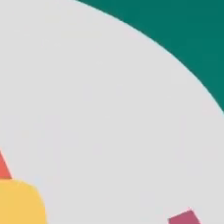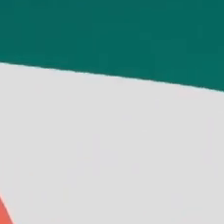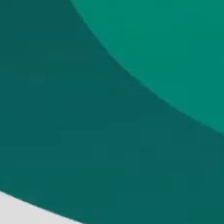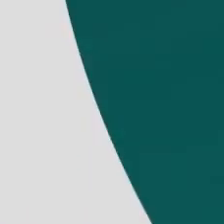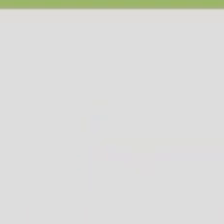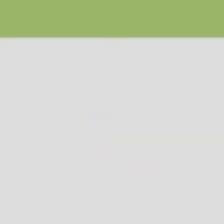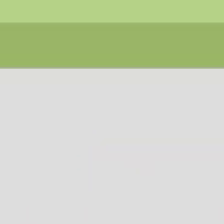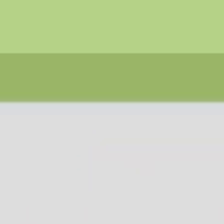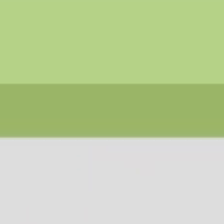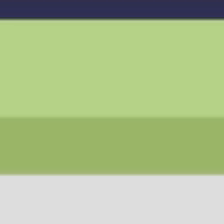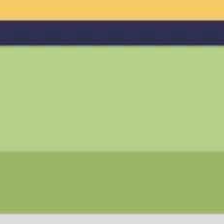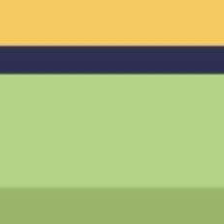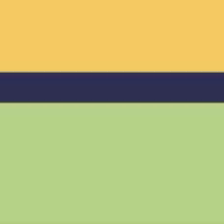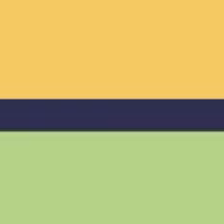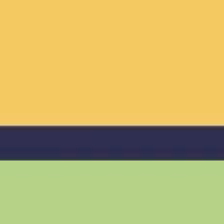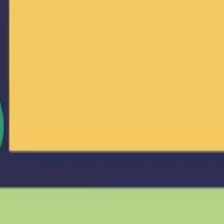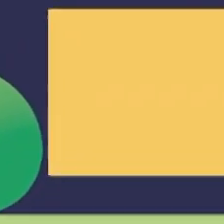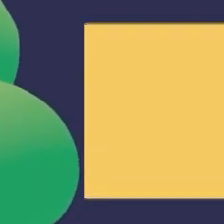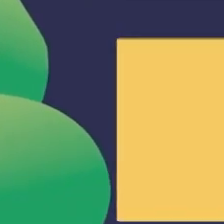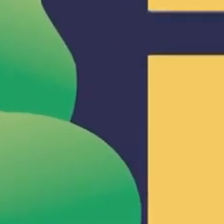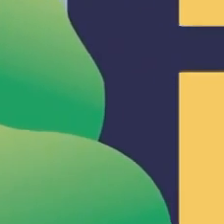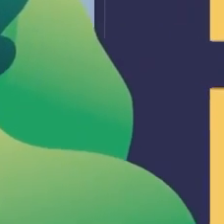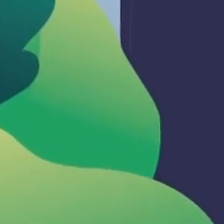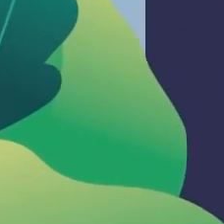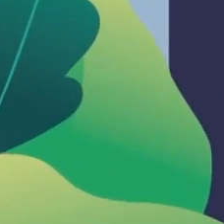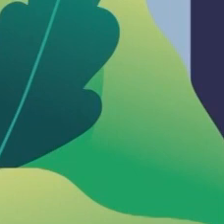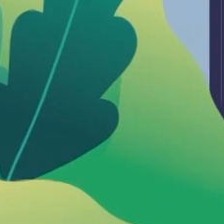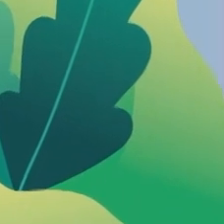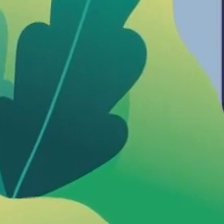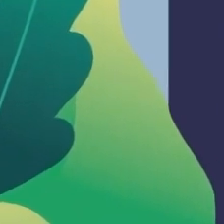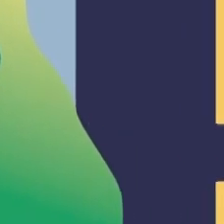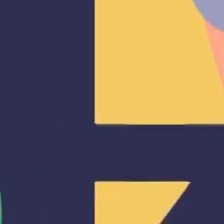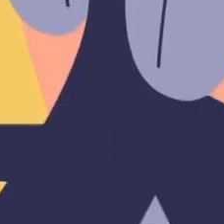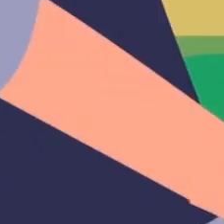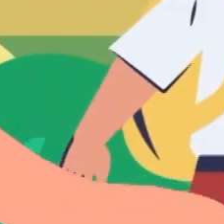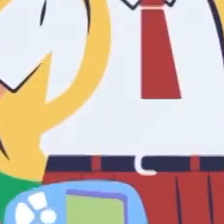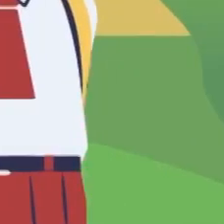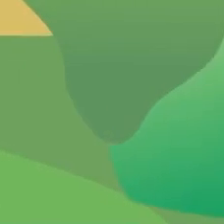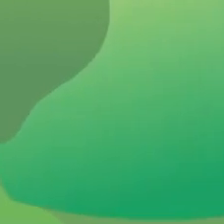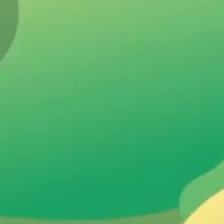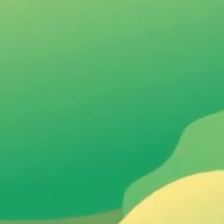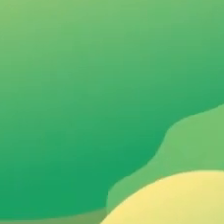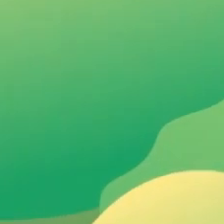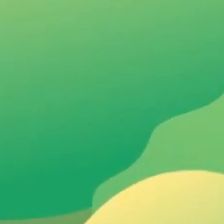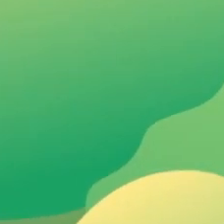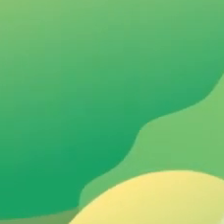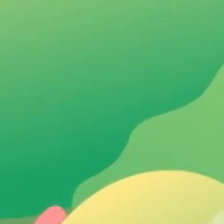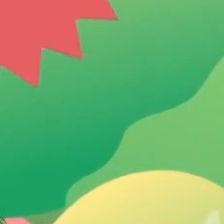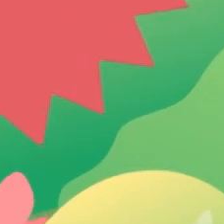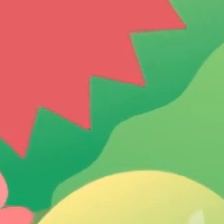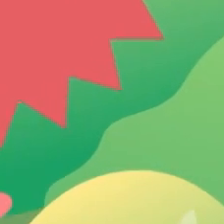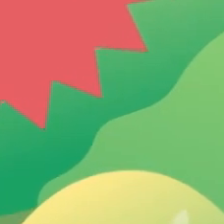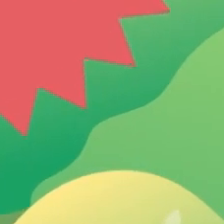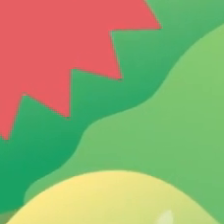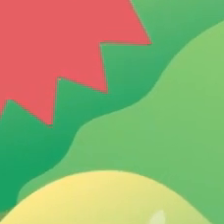Kebiasaan baru agar selamat selalu, ini panduan untukmu. Mau berangkat cek suhu tubuh